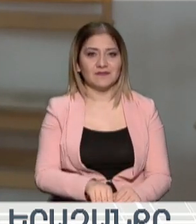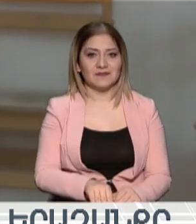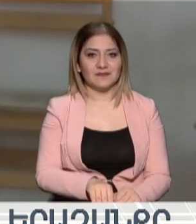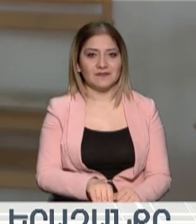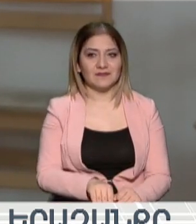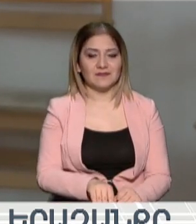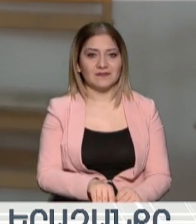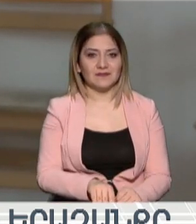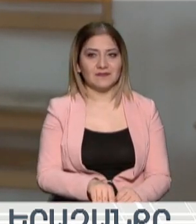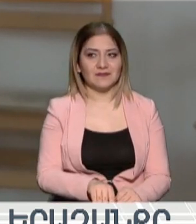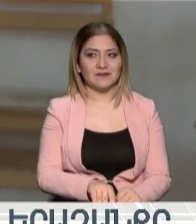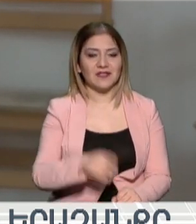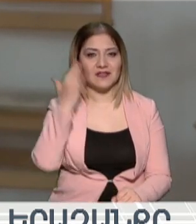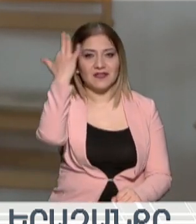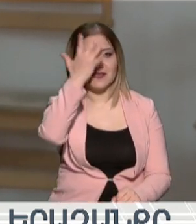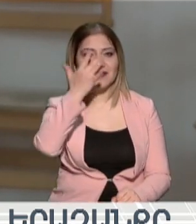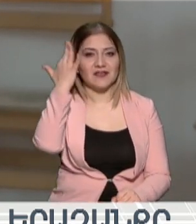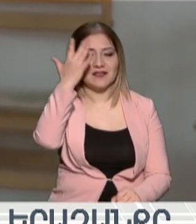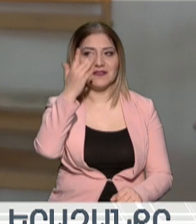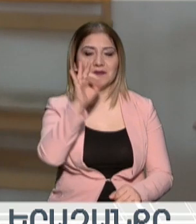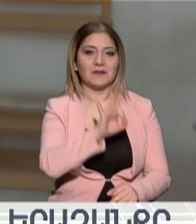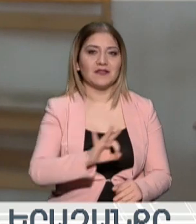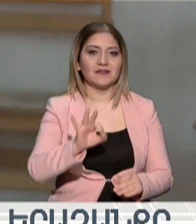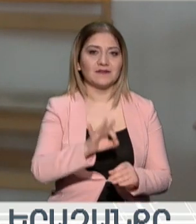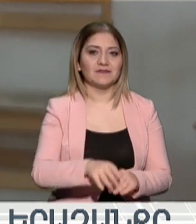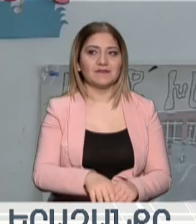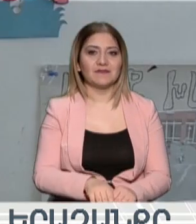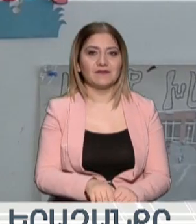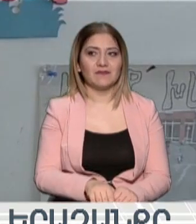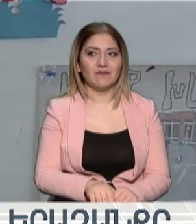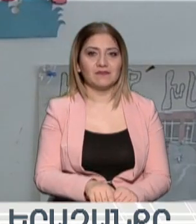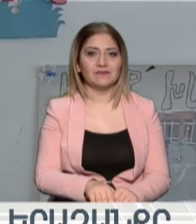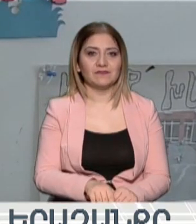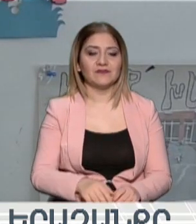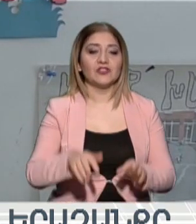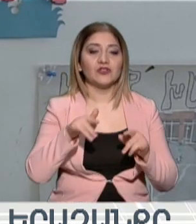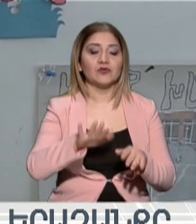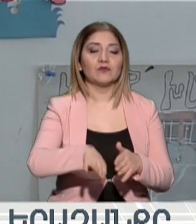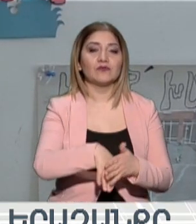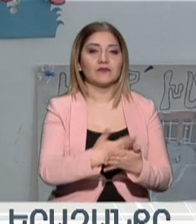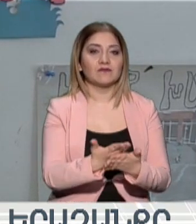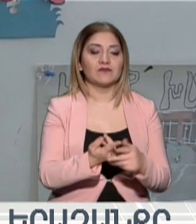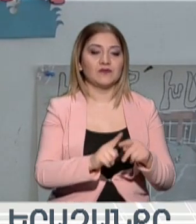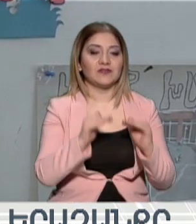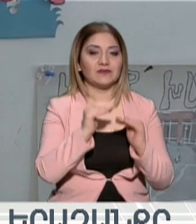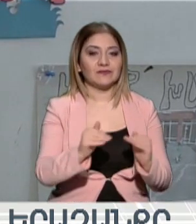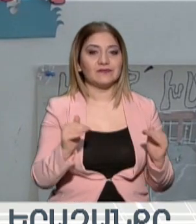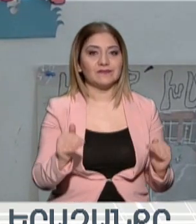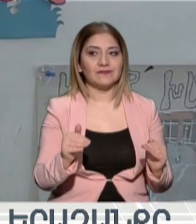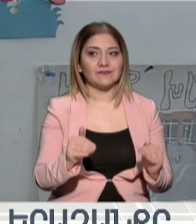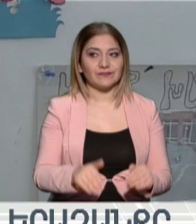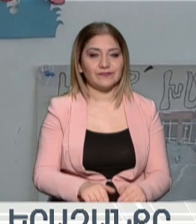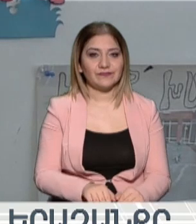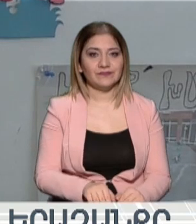նաև ավելի մեծ պատկերացումներ կտա իրենց այդ երազանքի իրականացման ճանապարհ։ Արվում է ամեն ինչ, որպեսզի երեխան հասնի